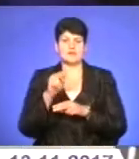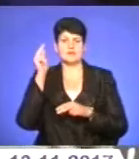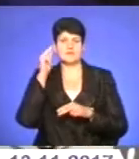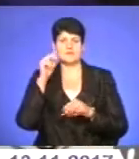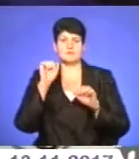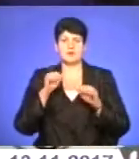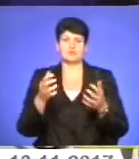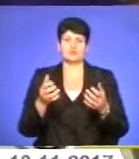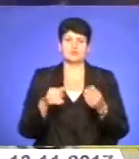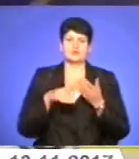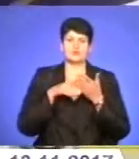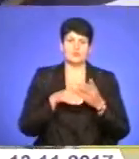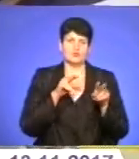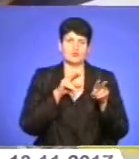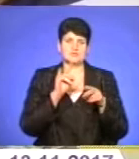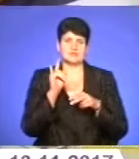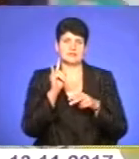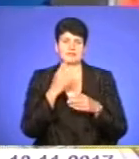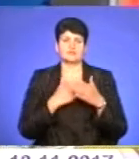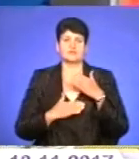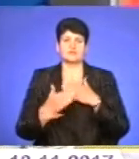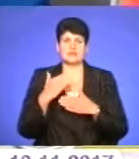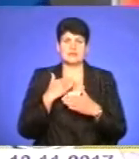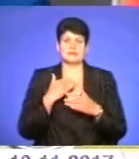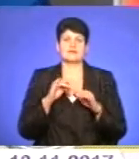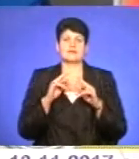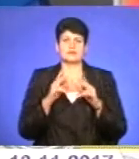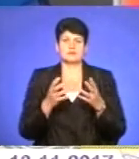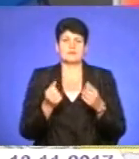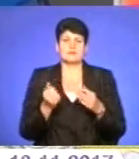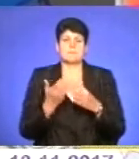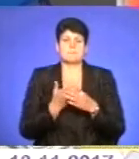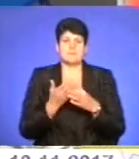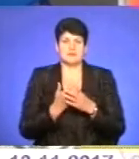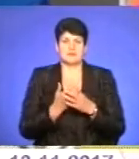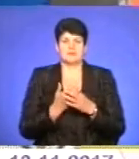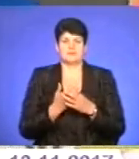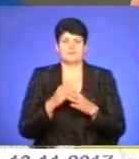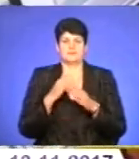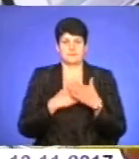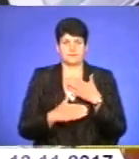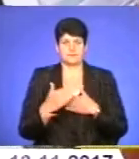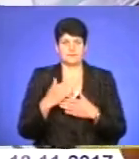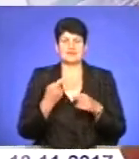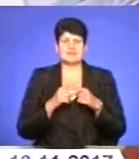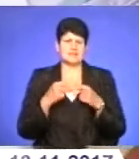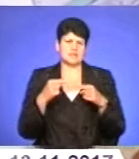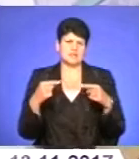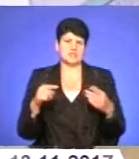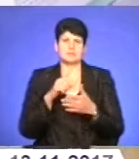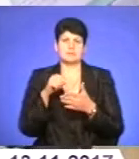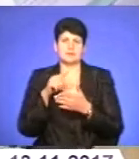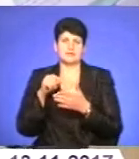право на отримання допомоги по догляду за дитиною з інвалідністю, механізми отримання пільг для особи з особливими потребами. Ці та інші